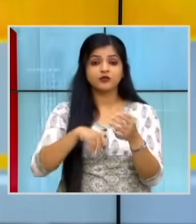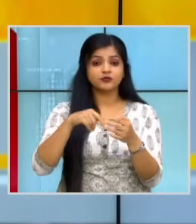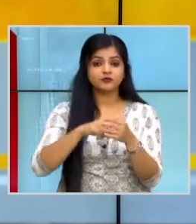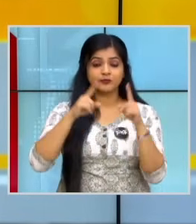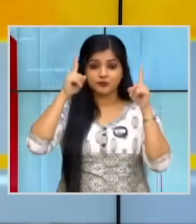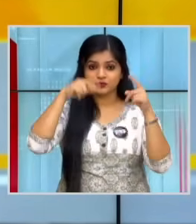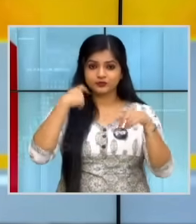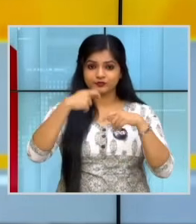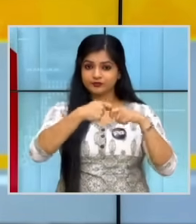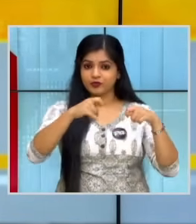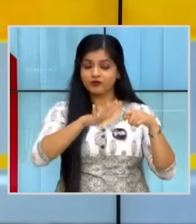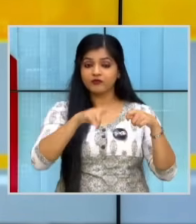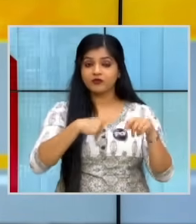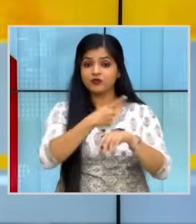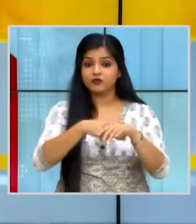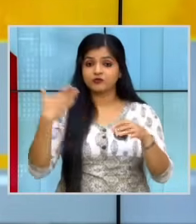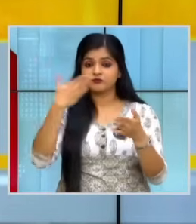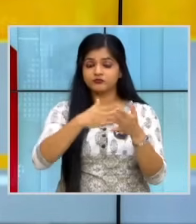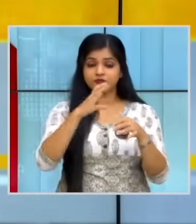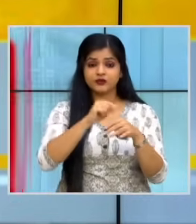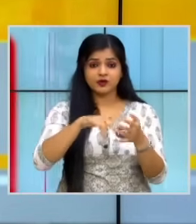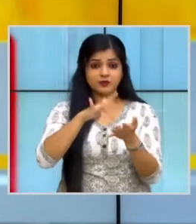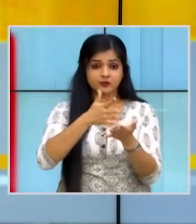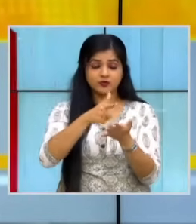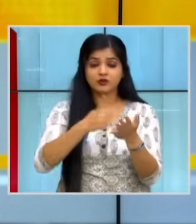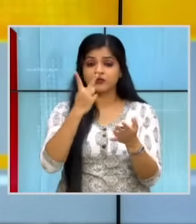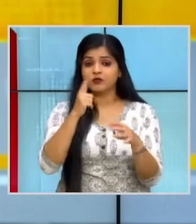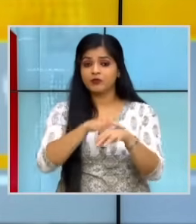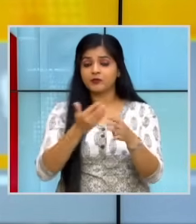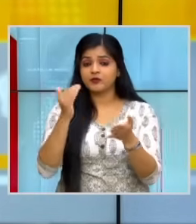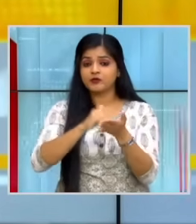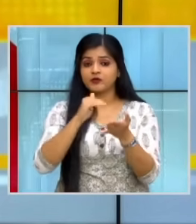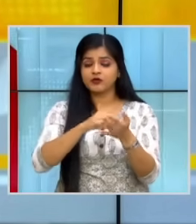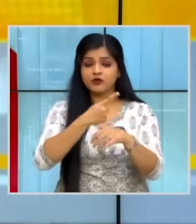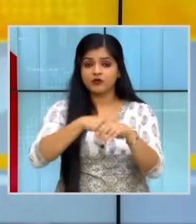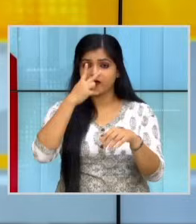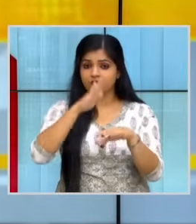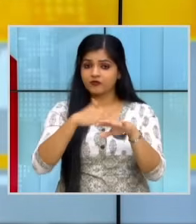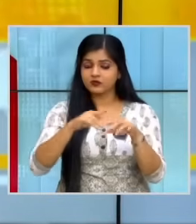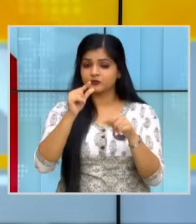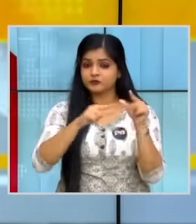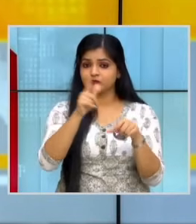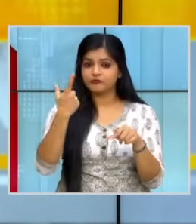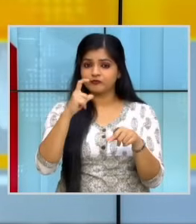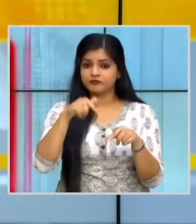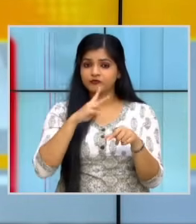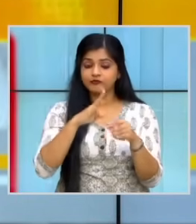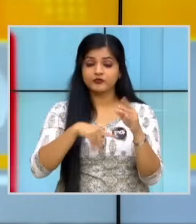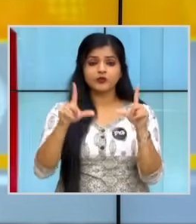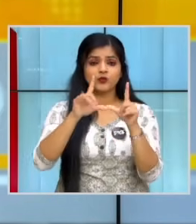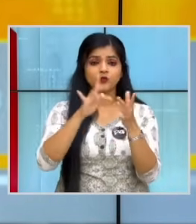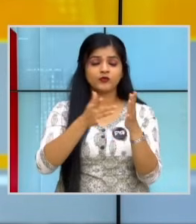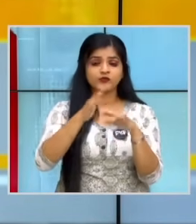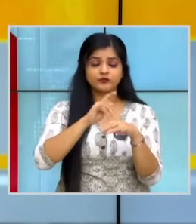ആക്രമിച്ചത്. ഒരാഴ്ചക്കിടെ 2 തവണ പ്രദേശത്ത് കടുവയെ കണ്ടെന്ന് നാട്ടുകാർ പറഞ്ഞു. സുർജിത്ത് അയ്യപ്പത്ത് വയനാട്ടിൽ നിന്ന് ചേരുന്നുണ്ട്. സുർജിത്ത്, വയനാട്ടിൽ